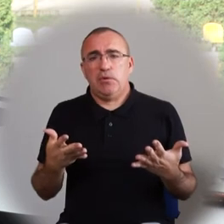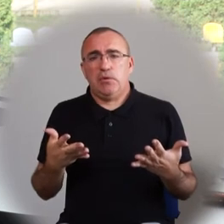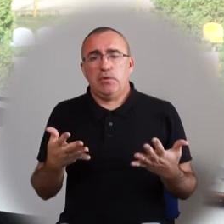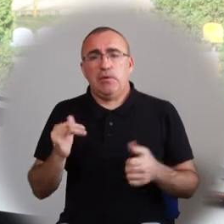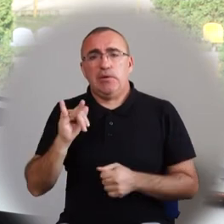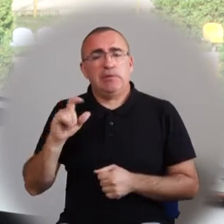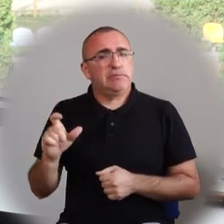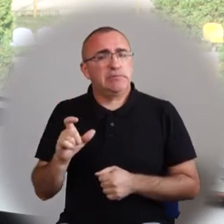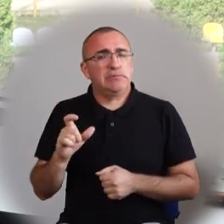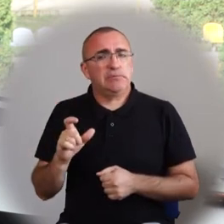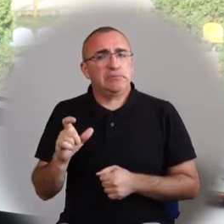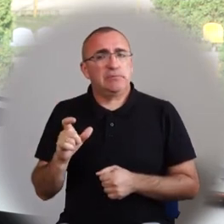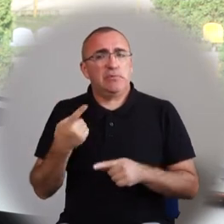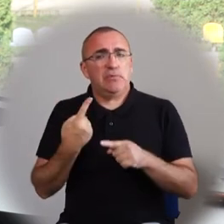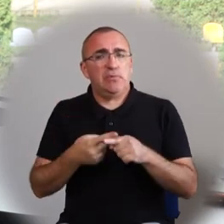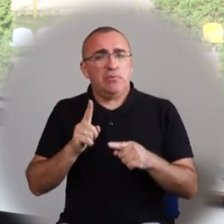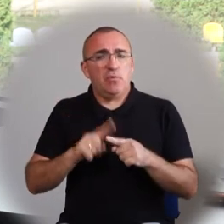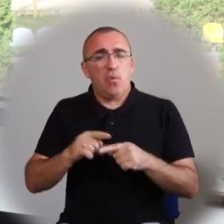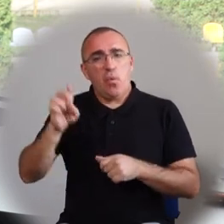можна із